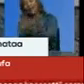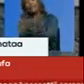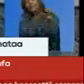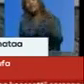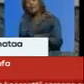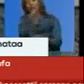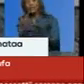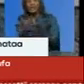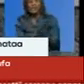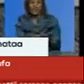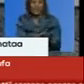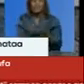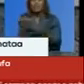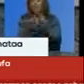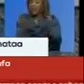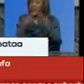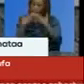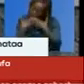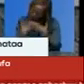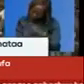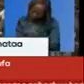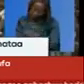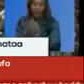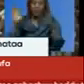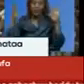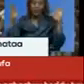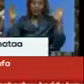ትመደባለችና እጅግ አድርጌ ላመሰግናት እወዳለሁ።